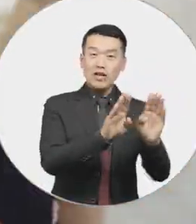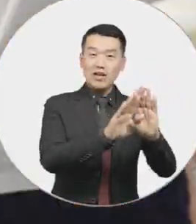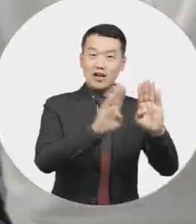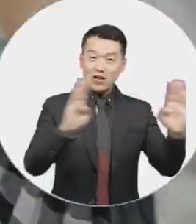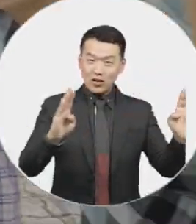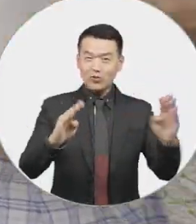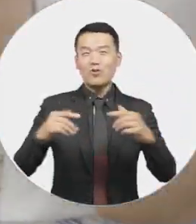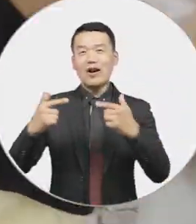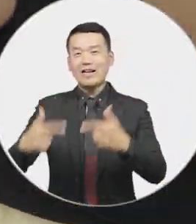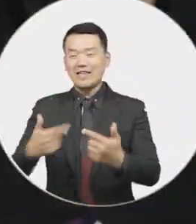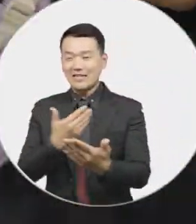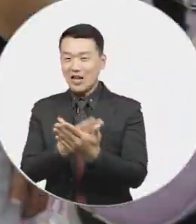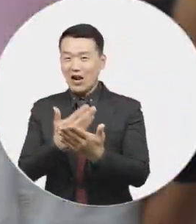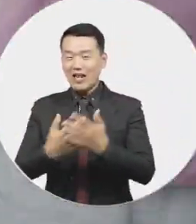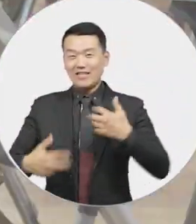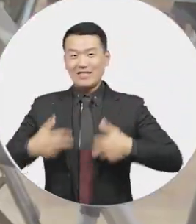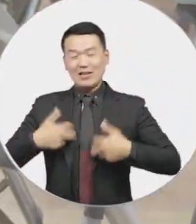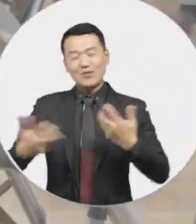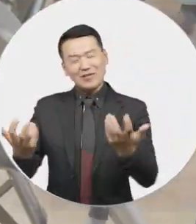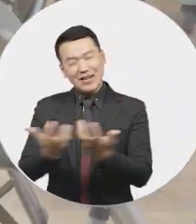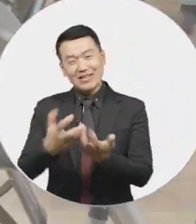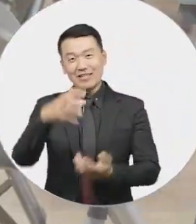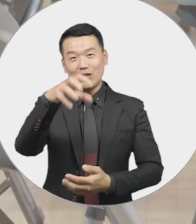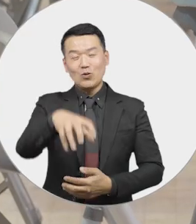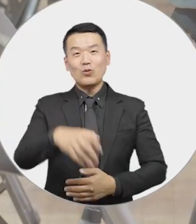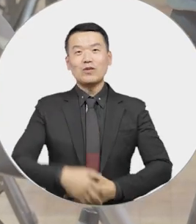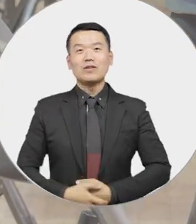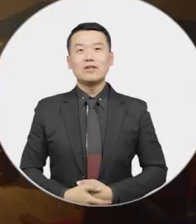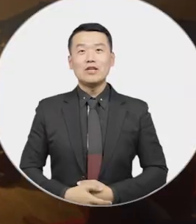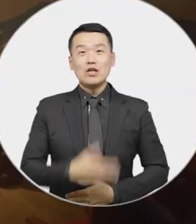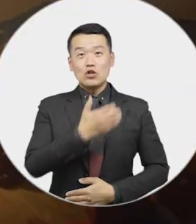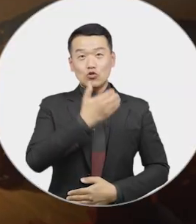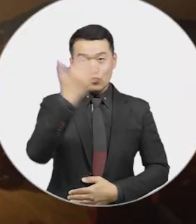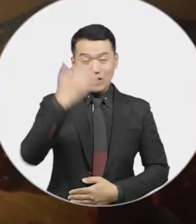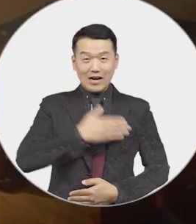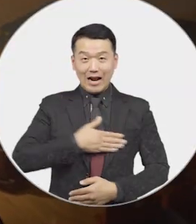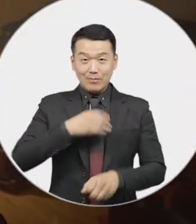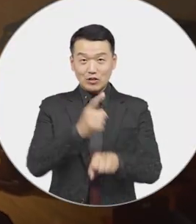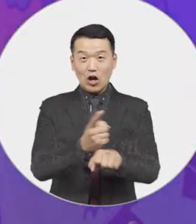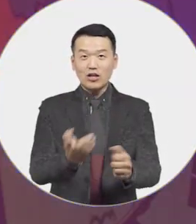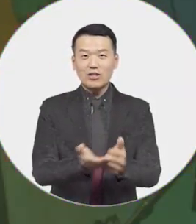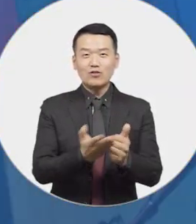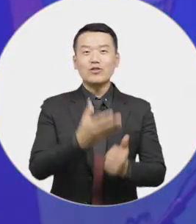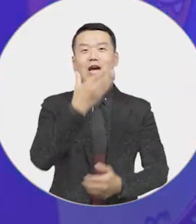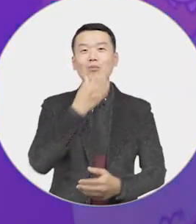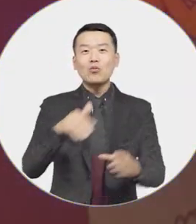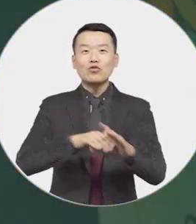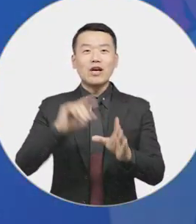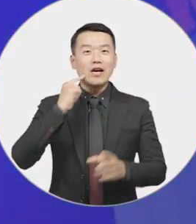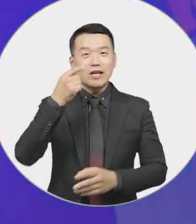누구에게나 활짝 열려있고 언제나 설레는 즐거움이 가득한 곳. 꿈과 감성을